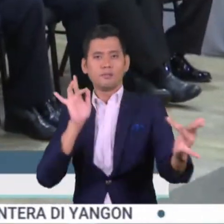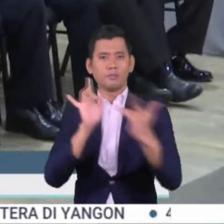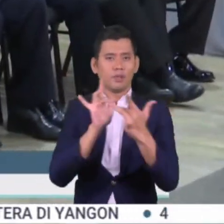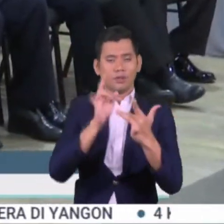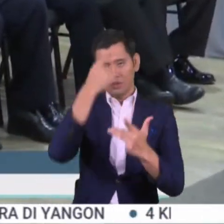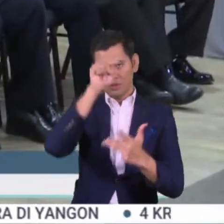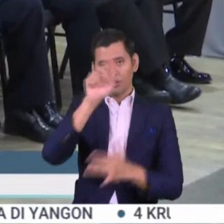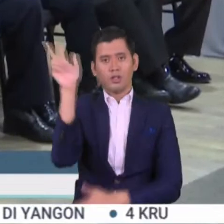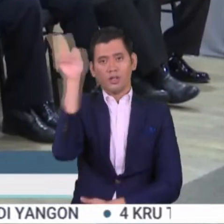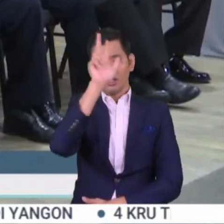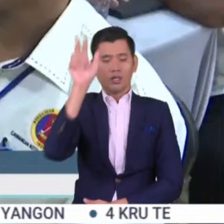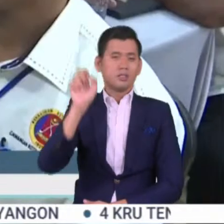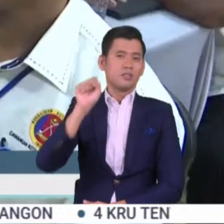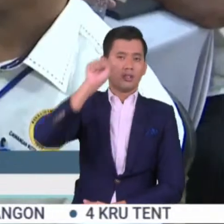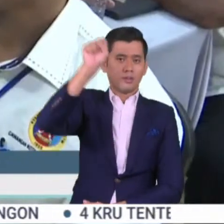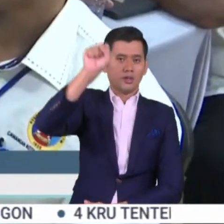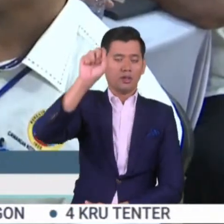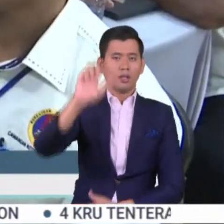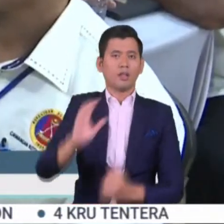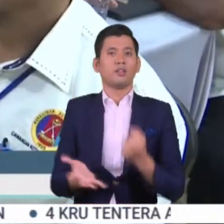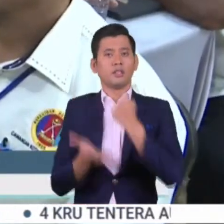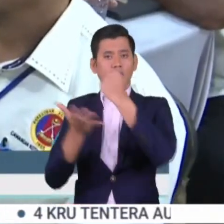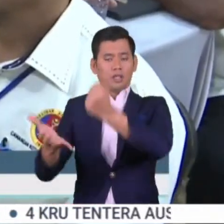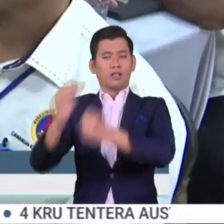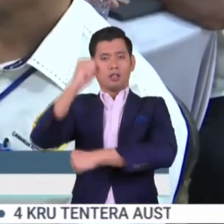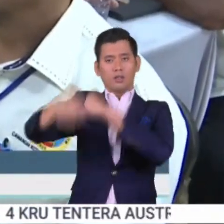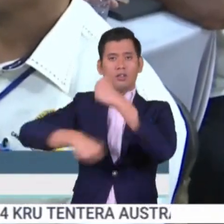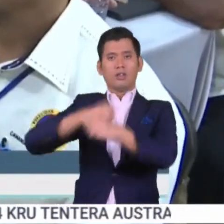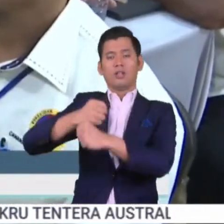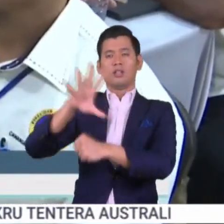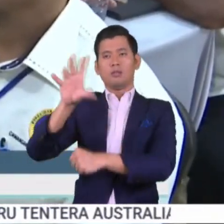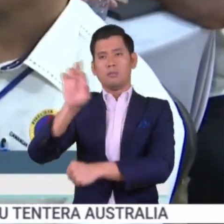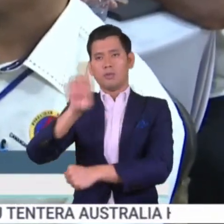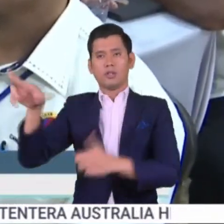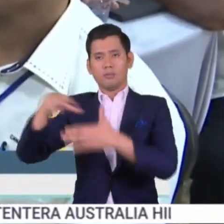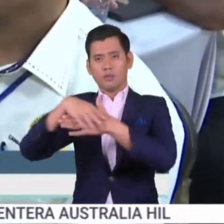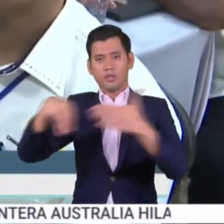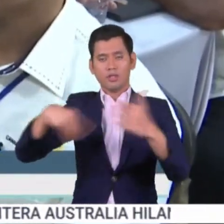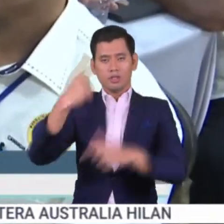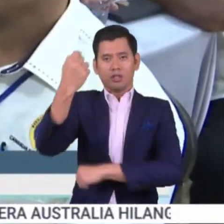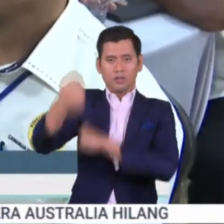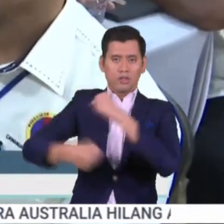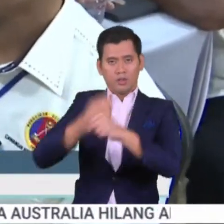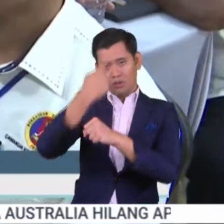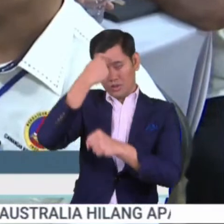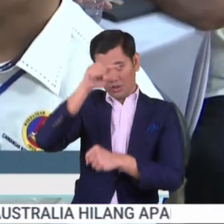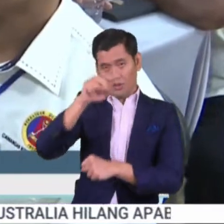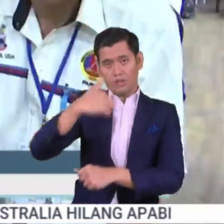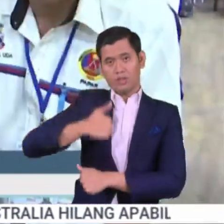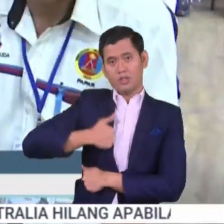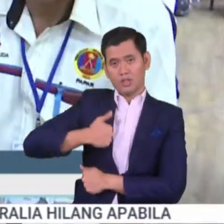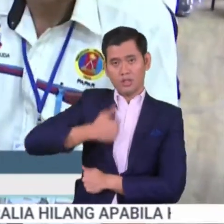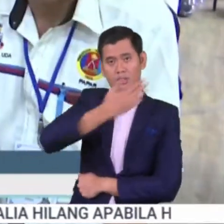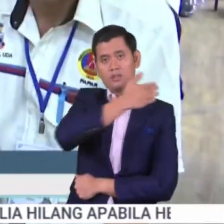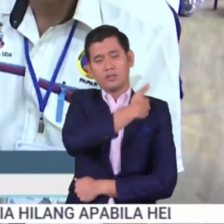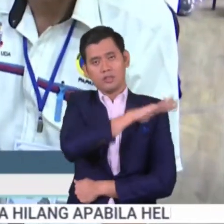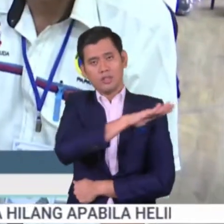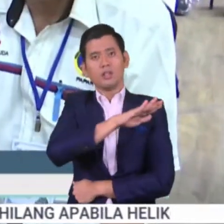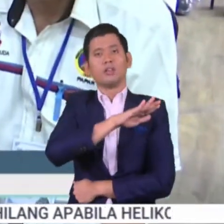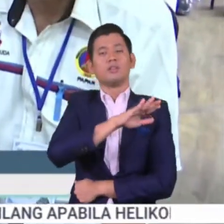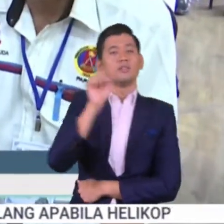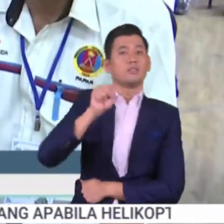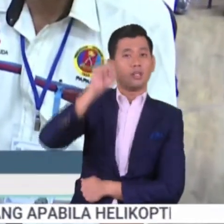kerajaan negeri berhubung rayuan geran tahunan berjumlah RM50,000 setahun kepada PV ATM Sabah. Dato' Shah Helmi